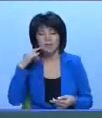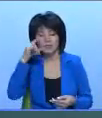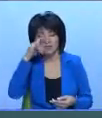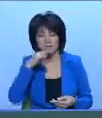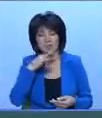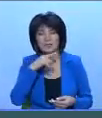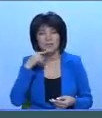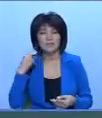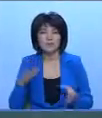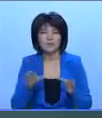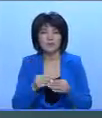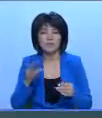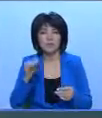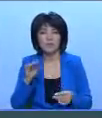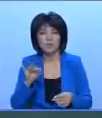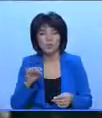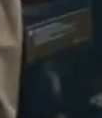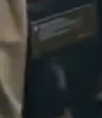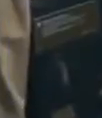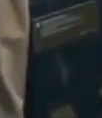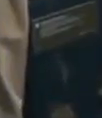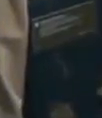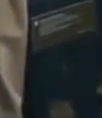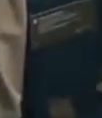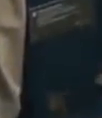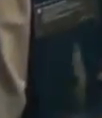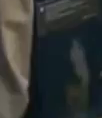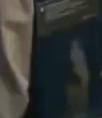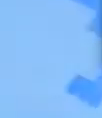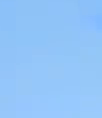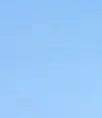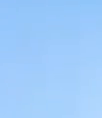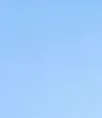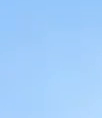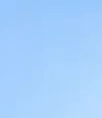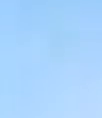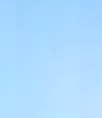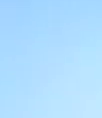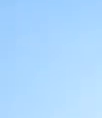өңіраралық ынтымақтастық форумы Көкшетау қаласында экология тақырыбында өтетін болды.